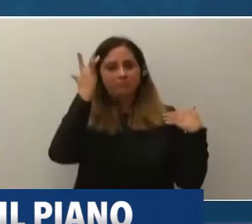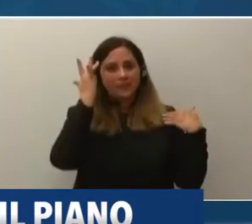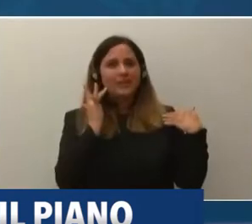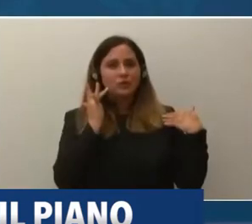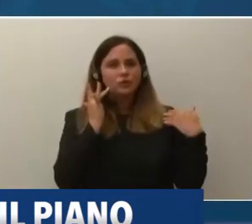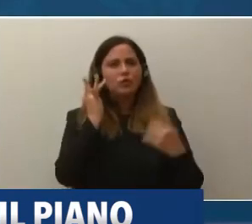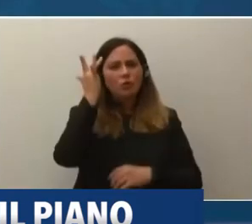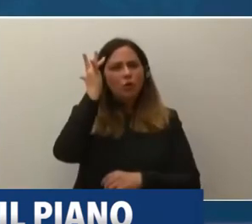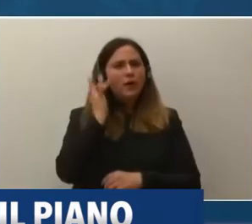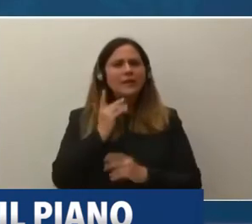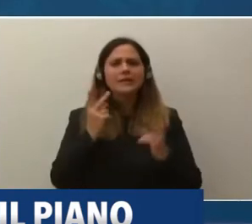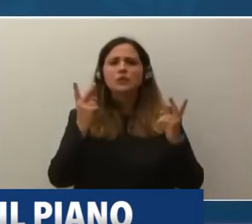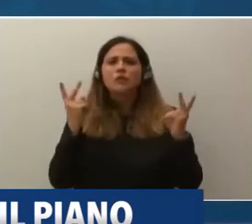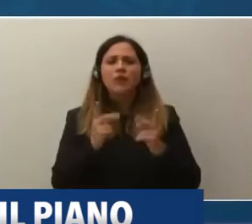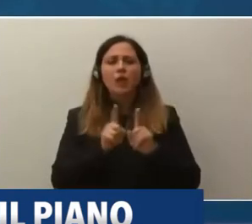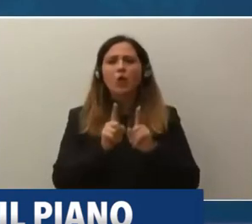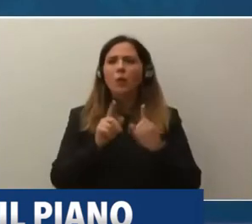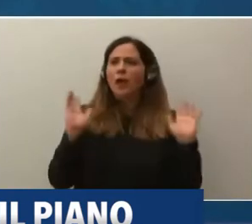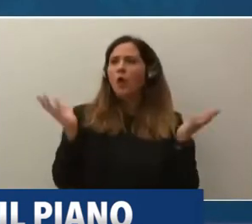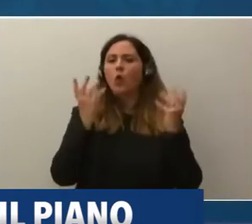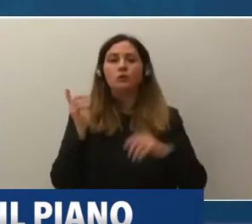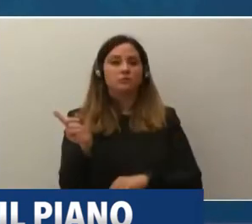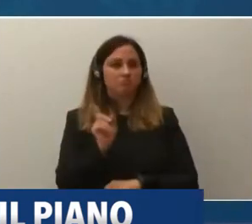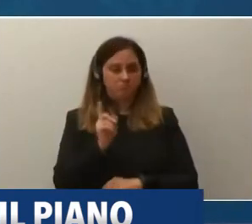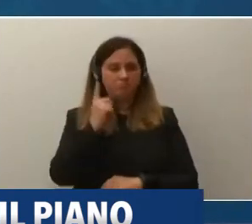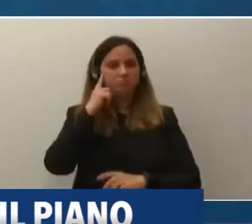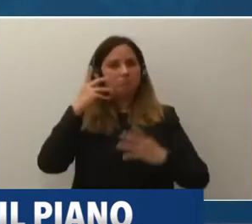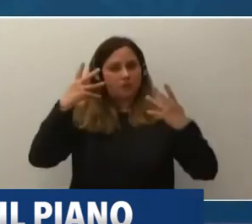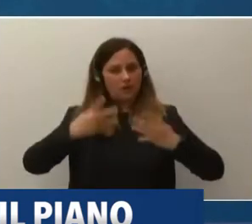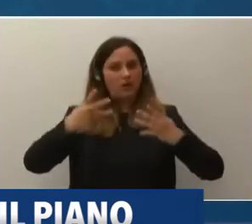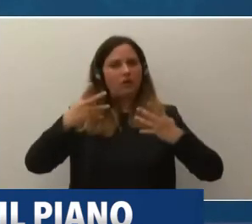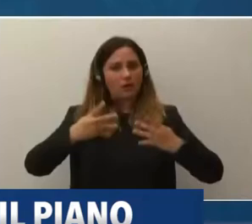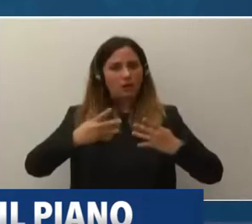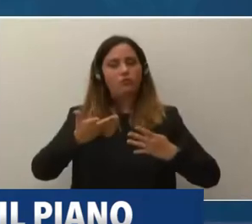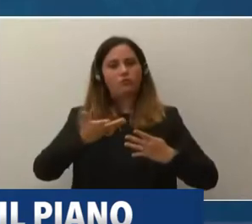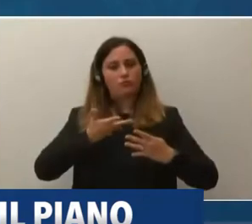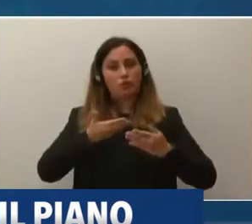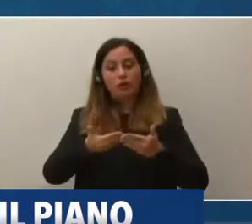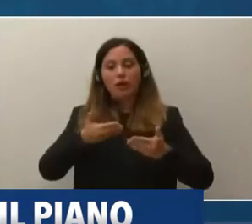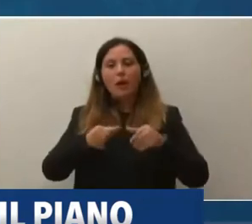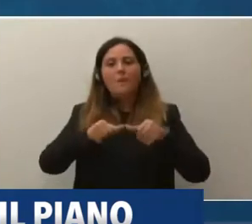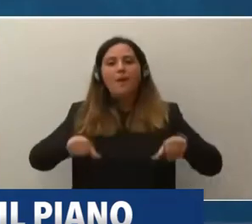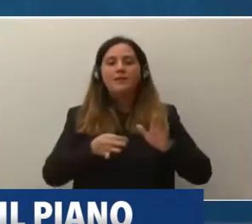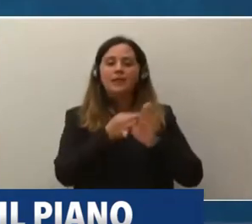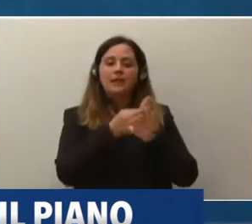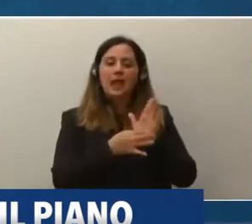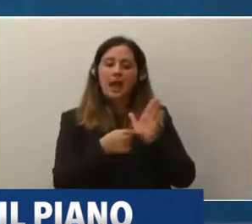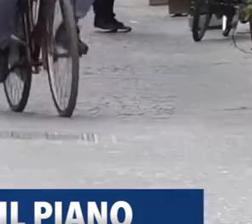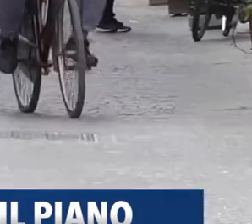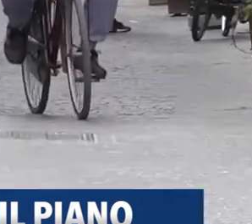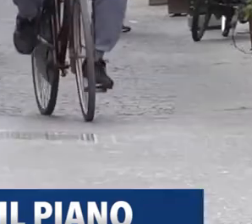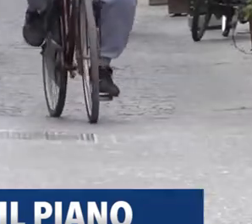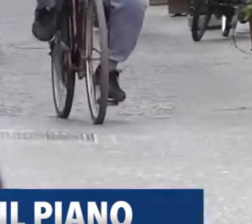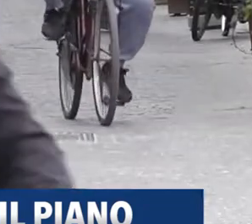per la nostra vita sociale, ha detto Draghi, ma è fondamentale il rispetto scrupoloso delle norme anticontagio e dei protocolli di sicurezza.